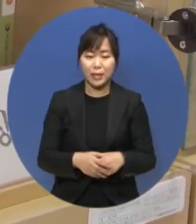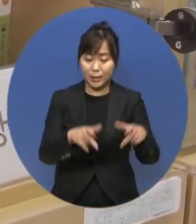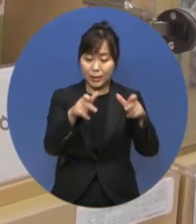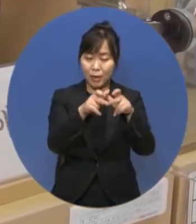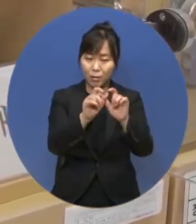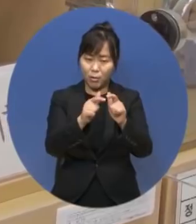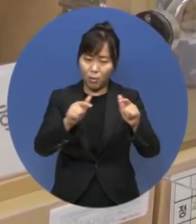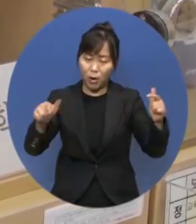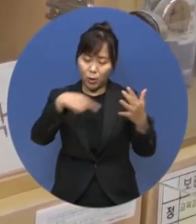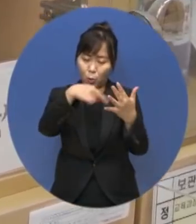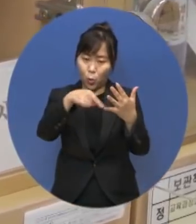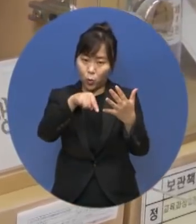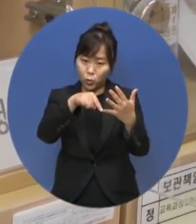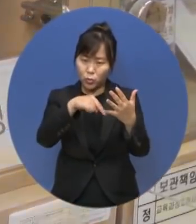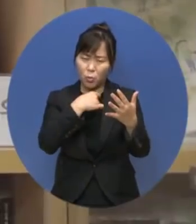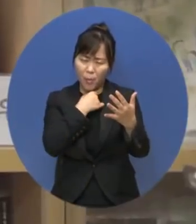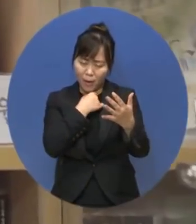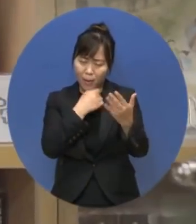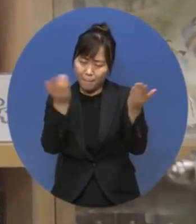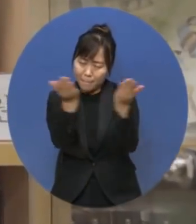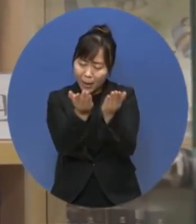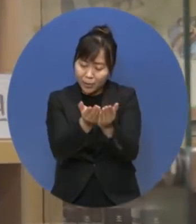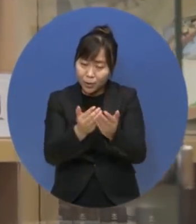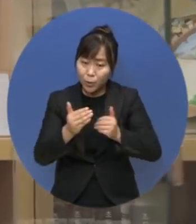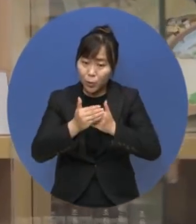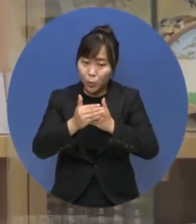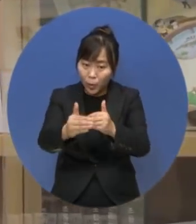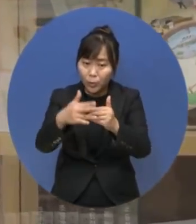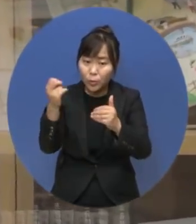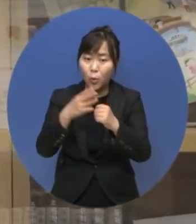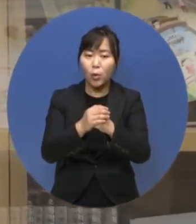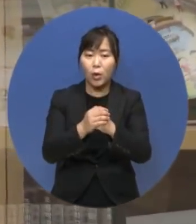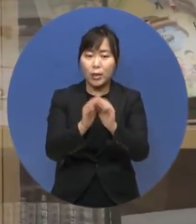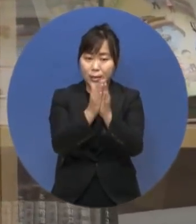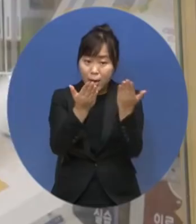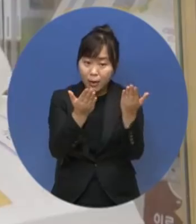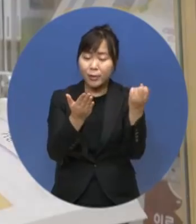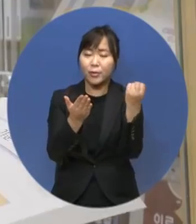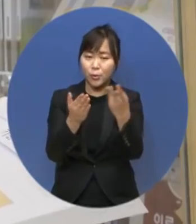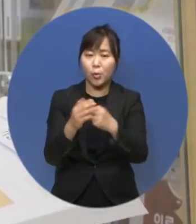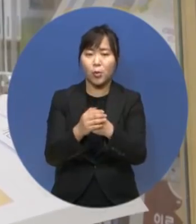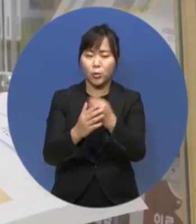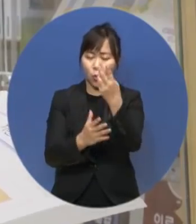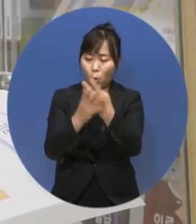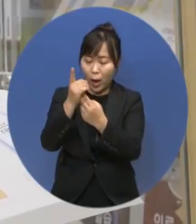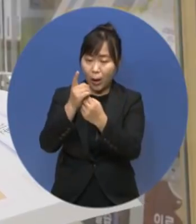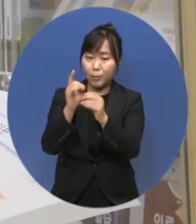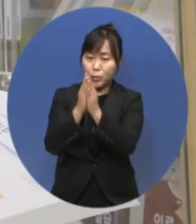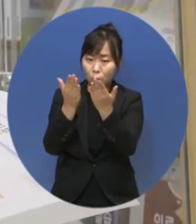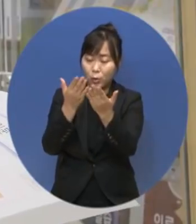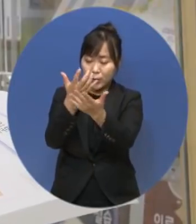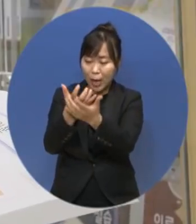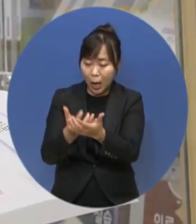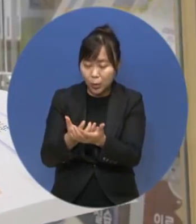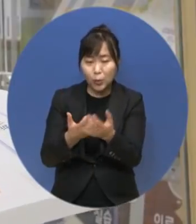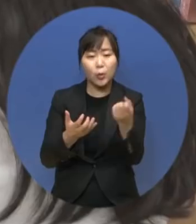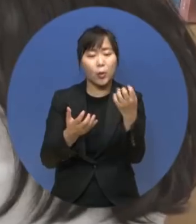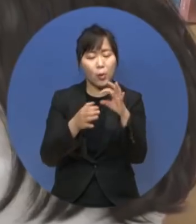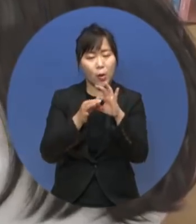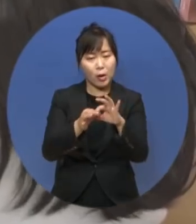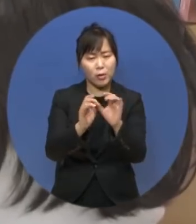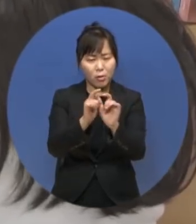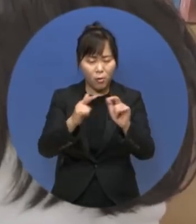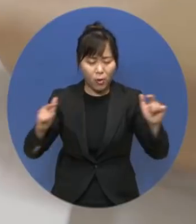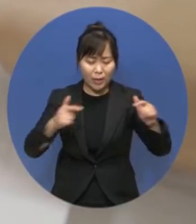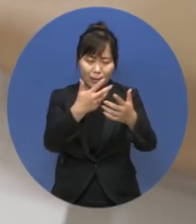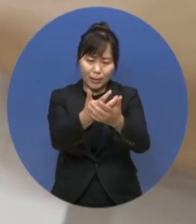장애인의 다양한 교육적 요구에 부합하는 교육과정과 교과용 도서, 통합교육 교수 학습 자료 등을 비롯한